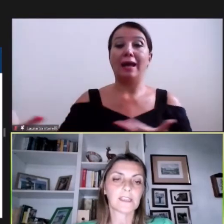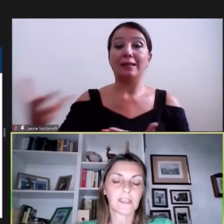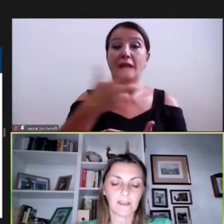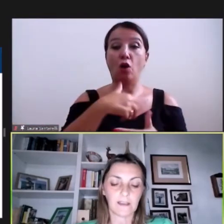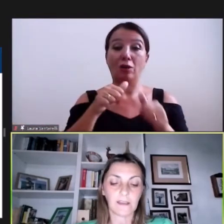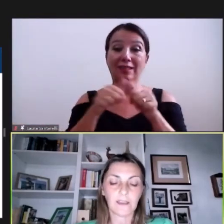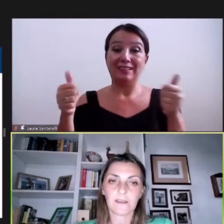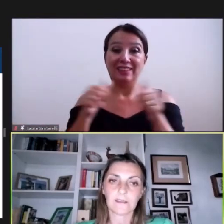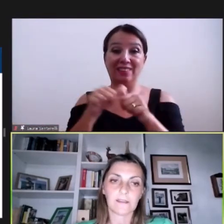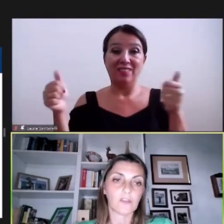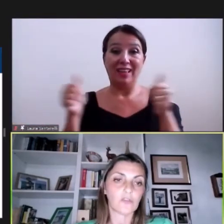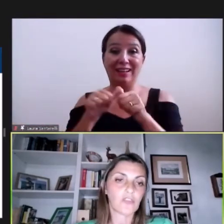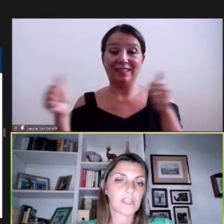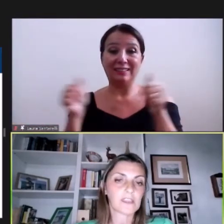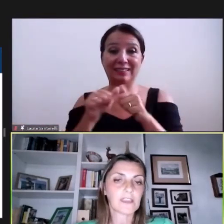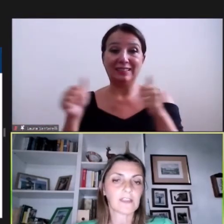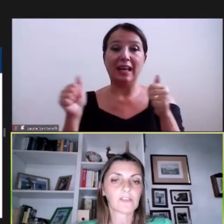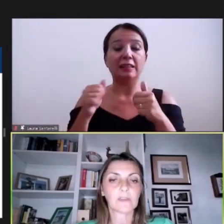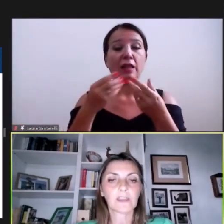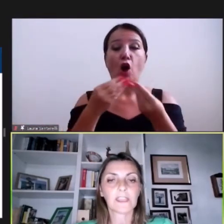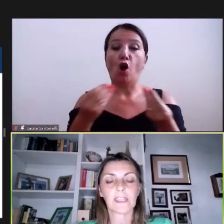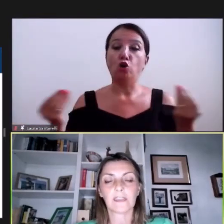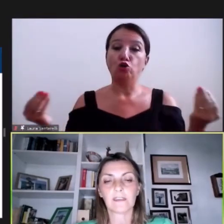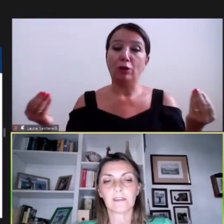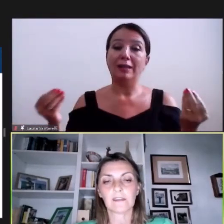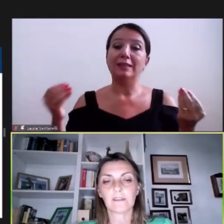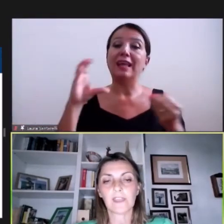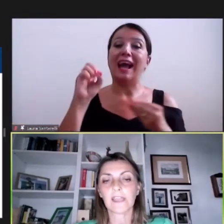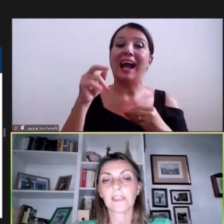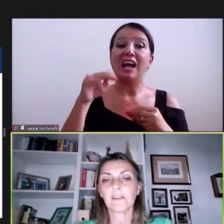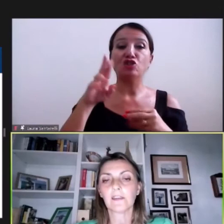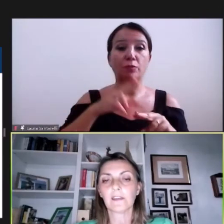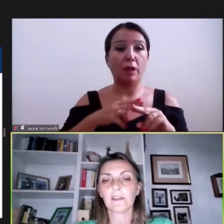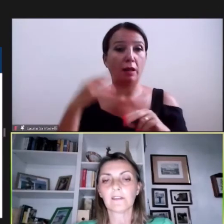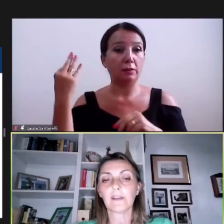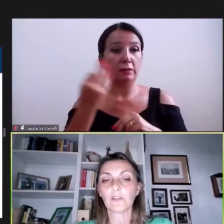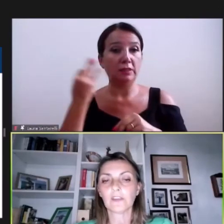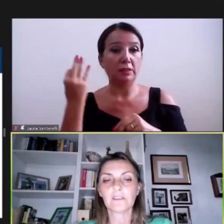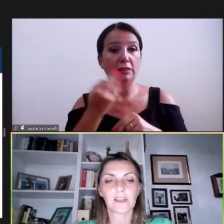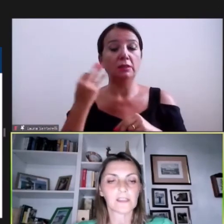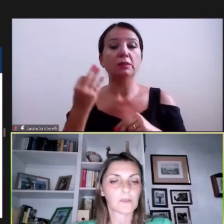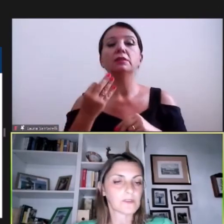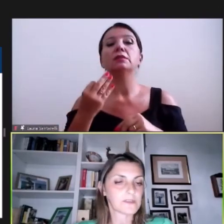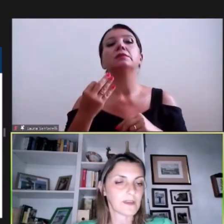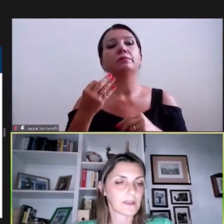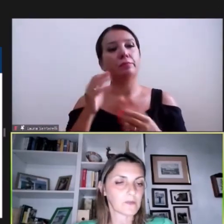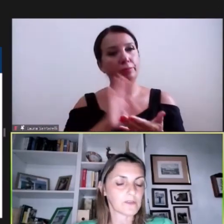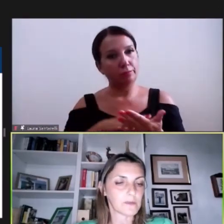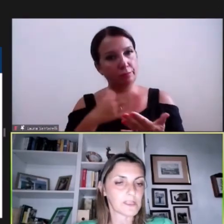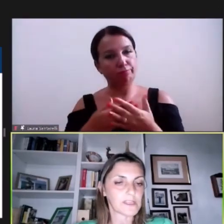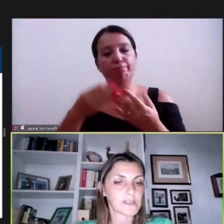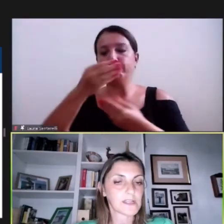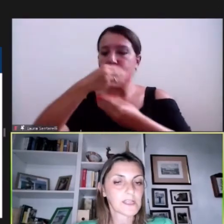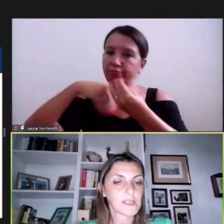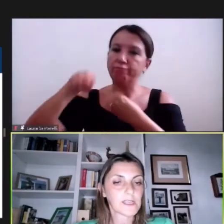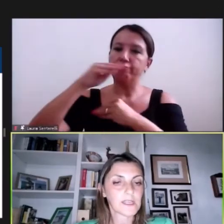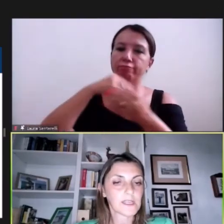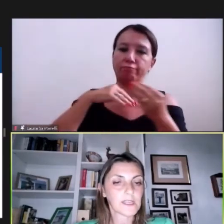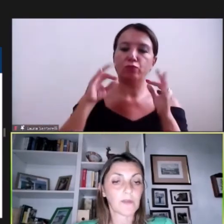differenziata degli oggetti in cashmere che viene valorizzata in questa